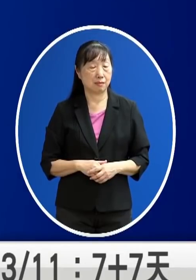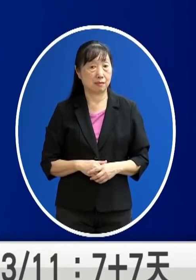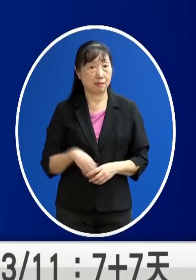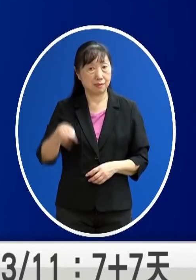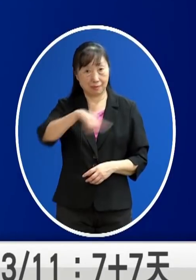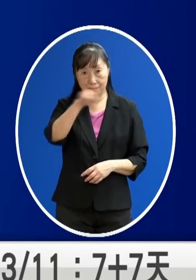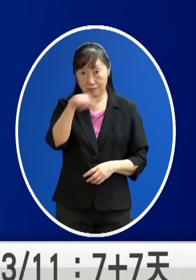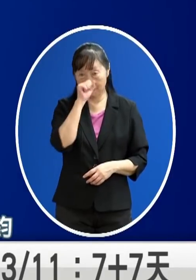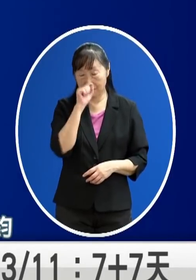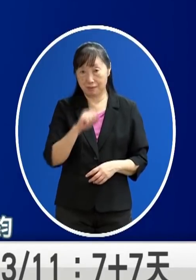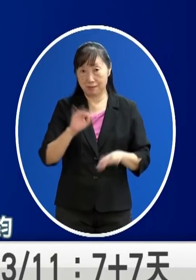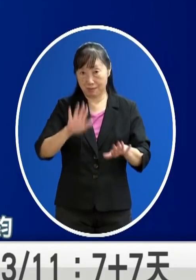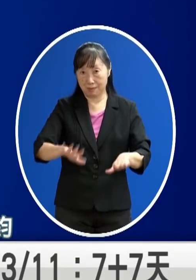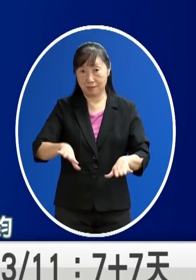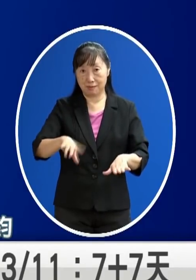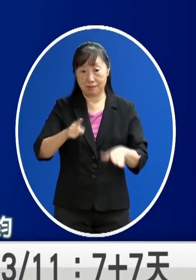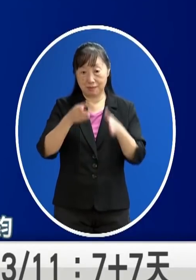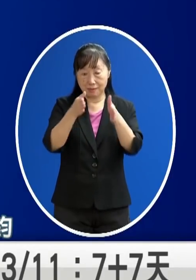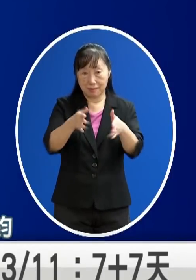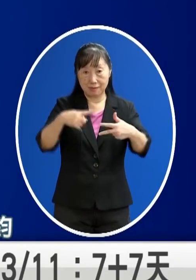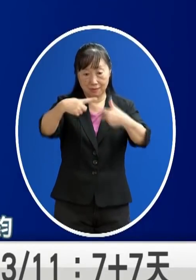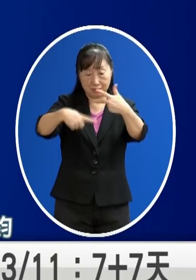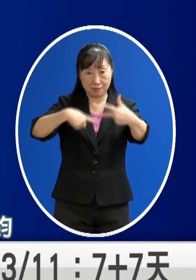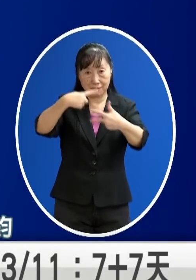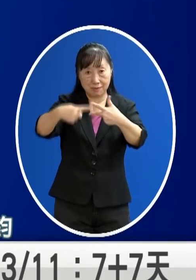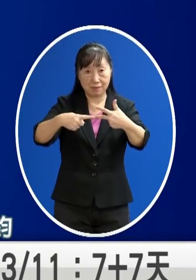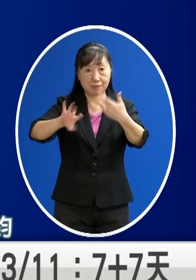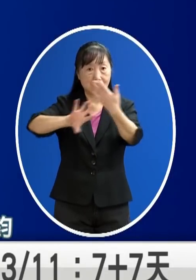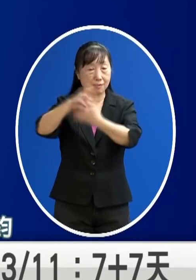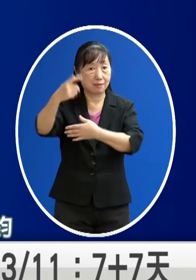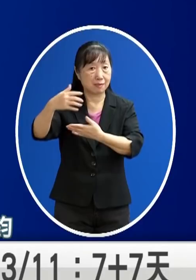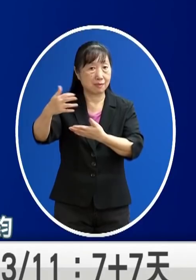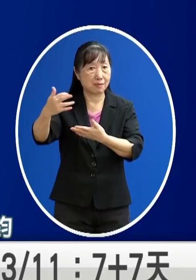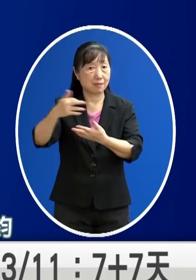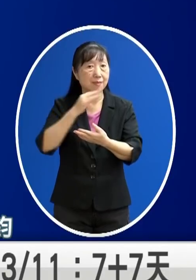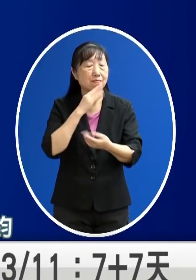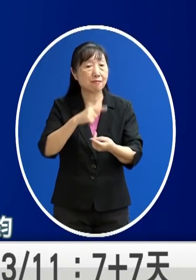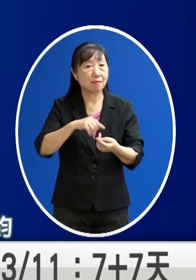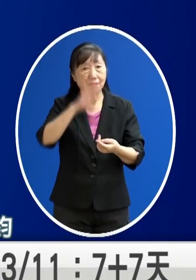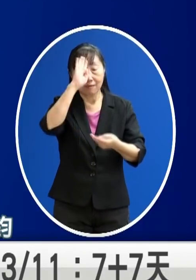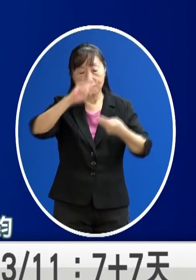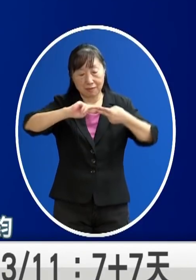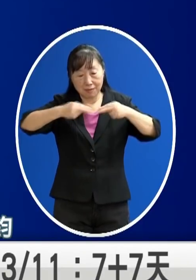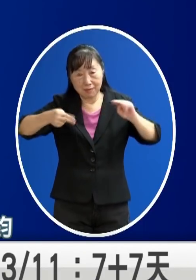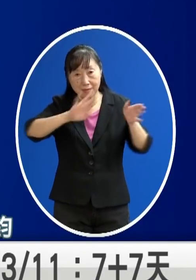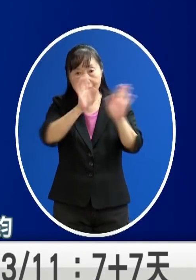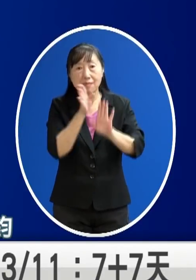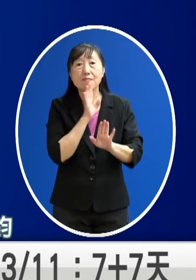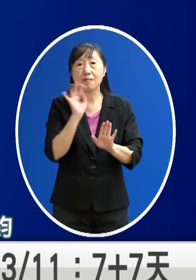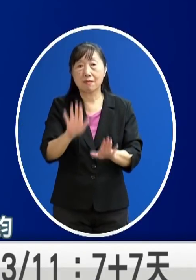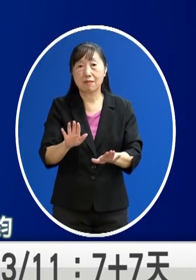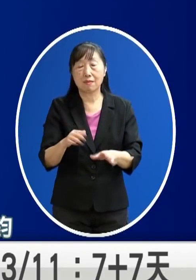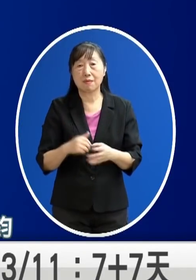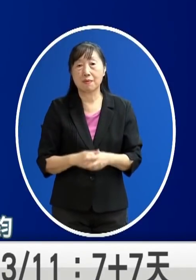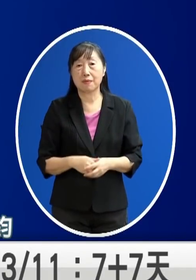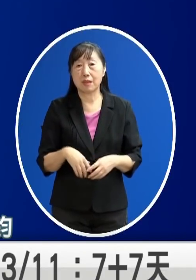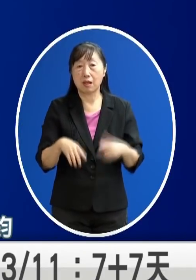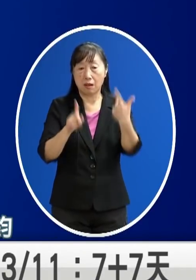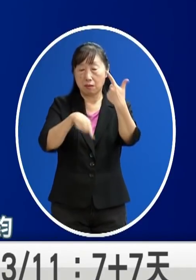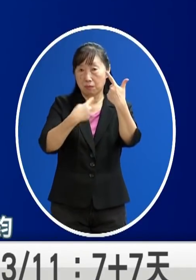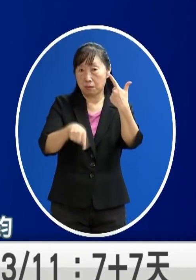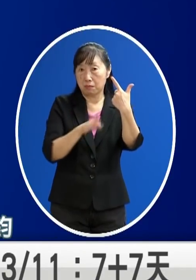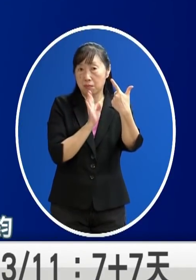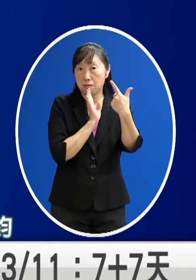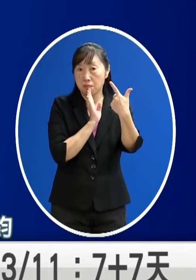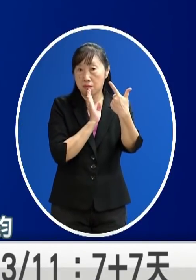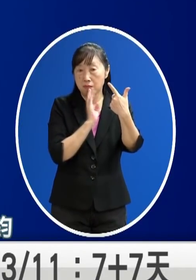好，大家好，那今天跟大家说明这一周以来这个境外移入我们确定病例有定序的结果。大家可以看到说这次有6例是